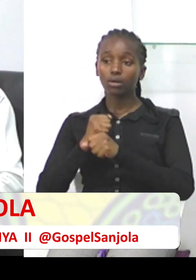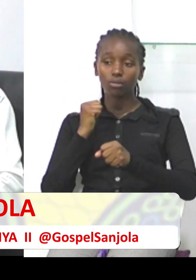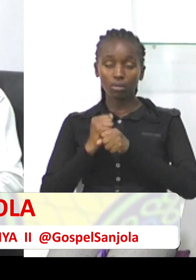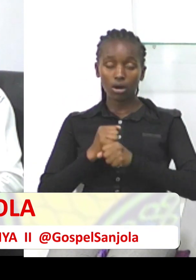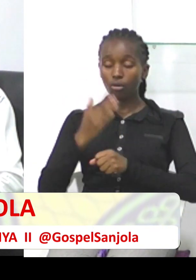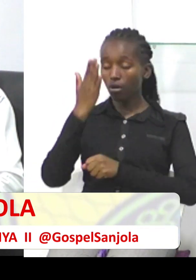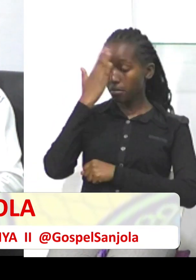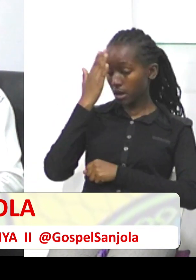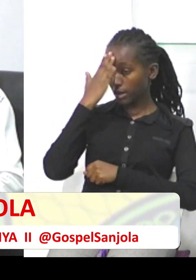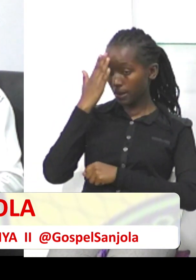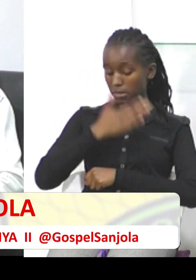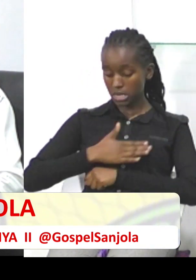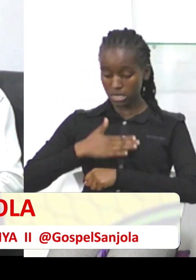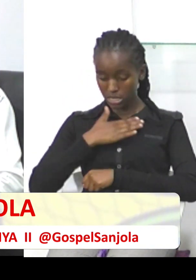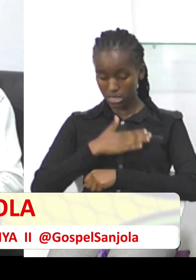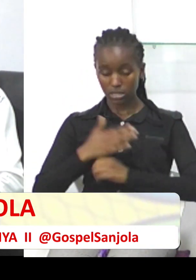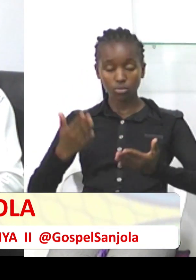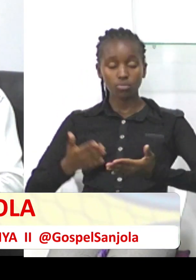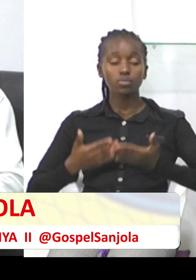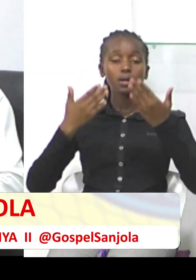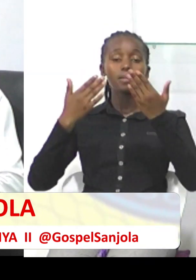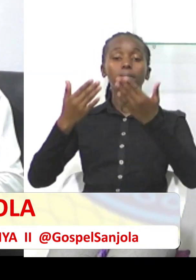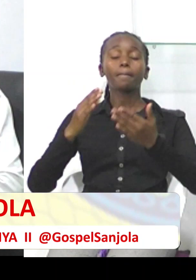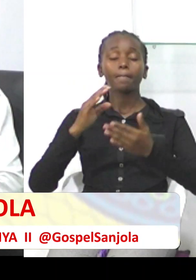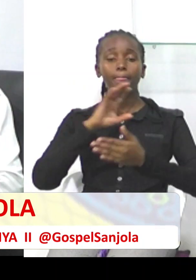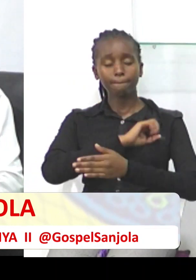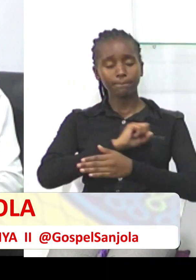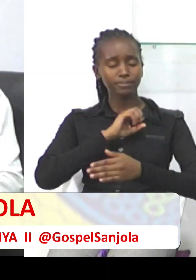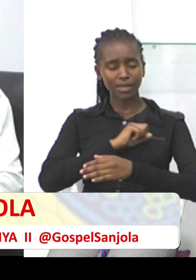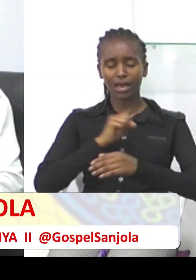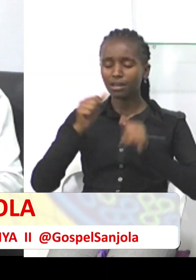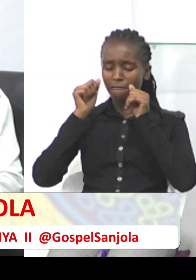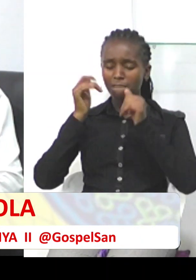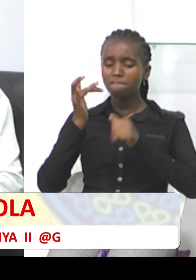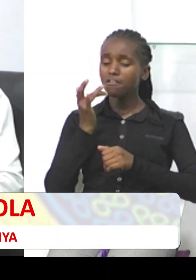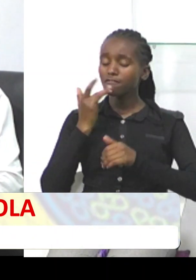Monday, Bwana naomba neema na kibali ikawafuate. Yes. Katika jina la Yesu.